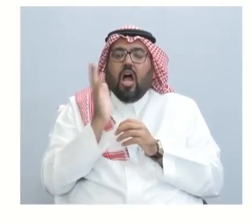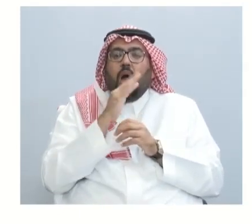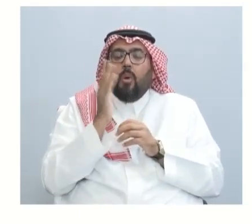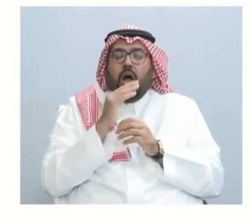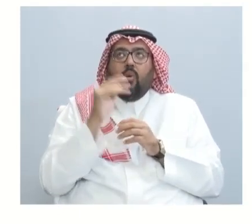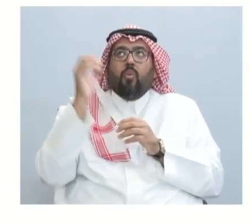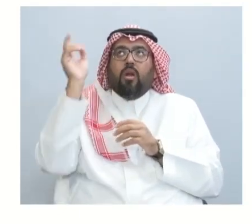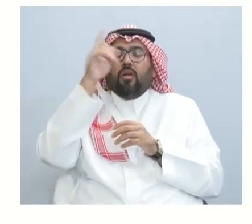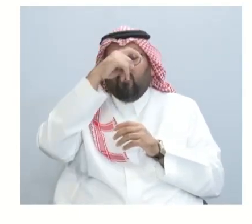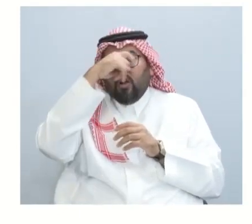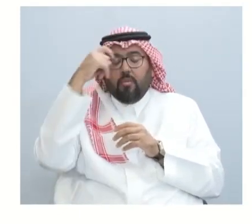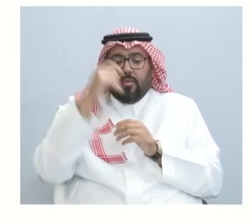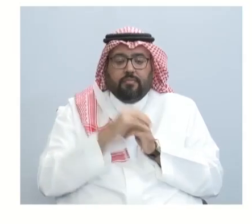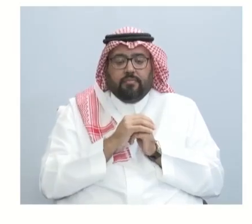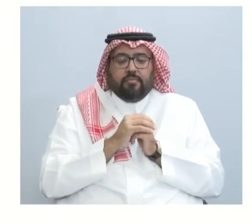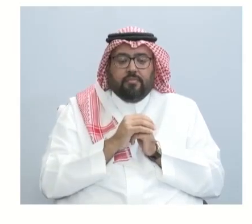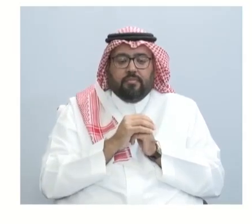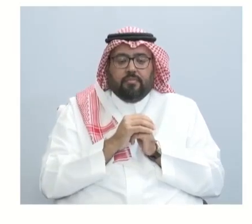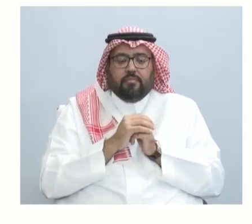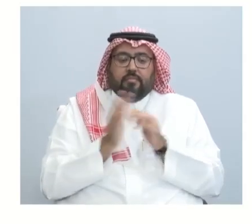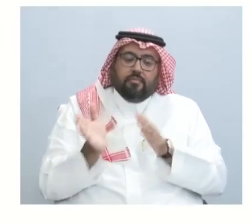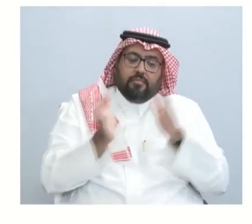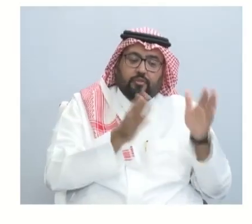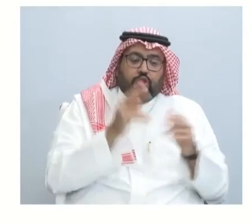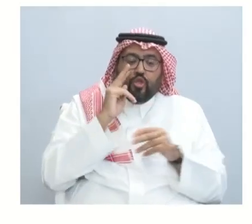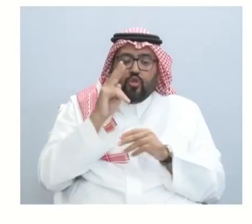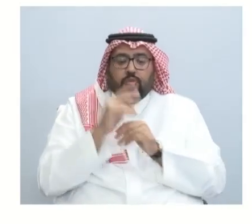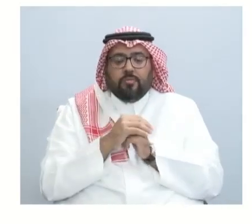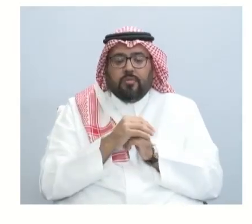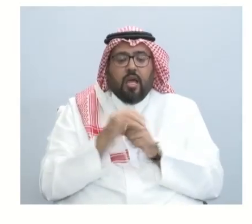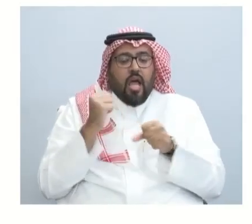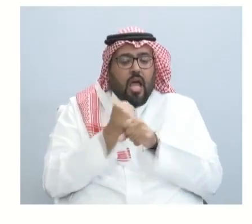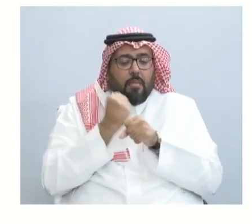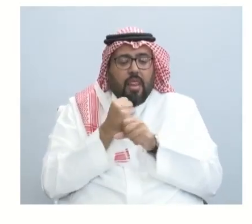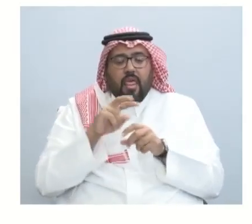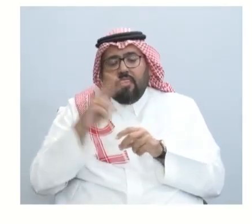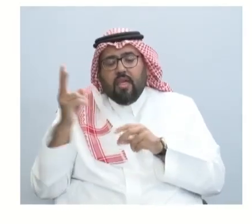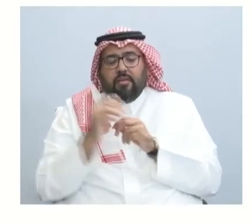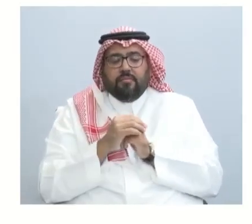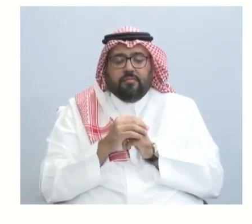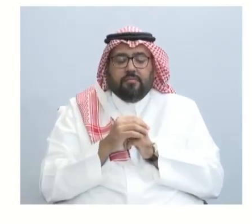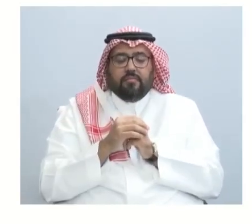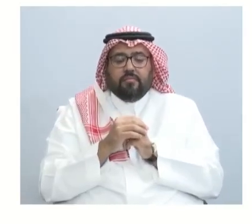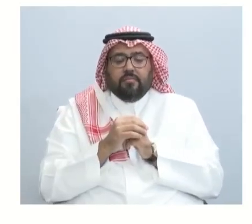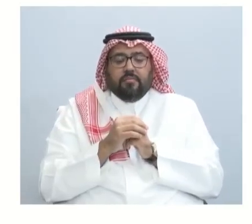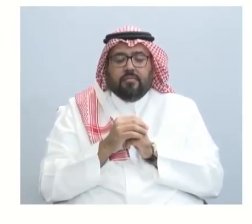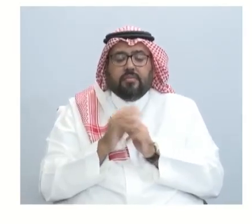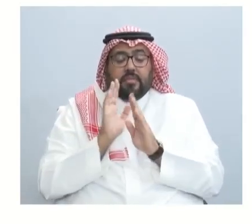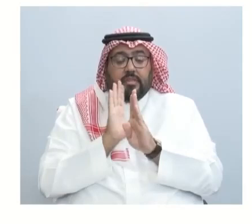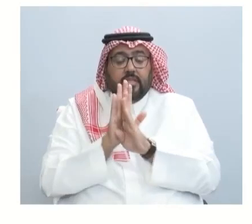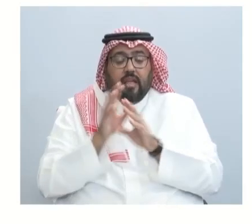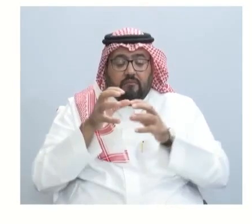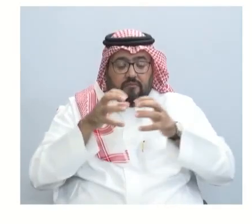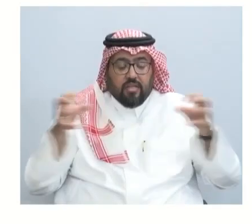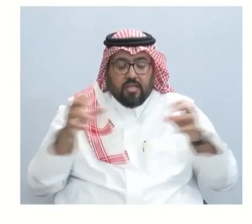والغبار لننطلق بعد ذلك ونشاهد العمليه التاليه التي تساعدنا في